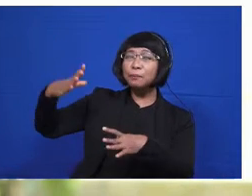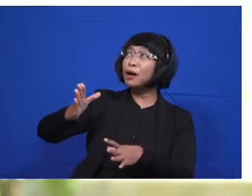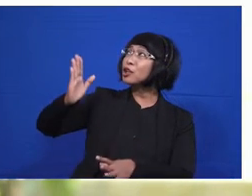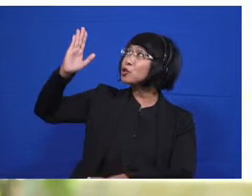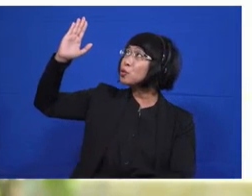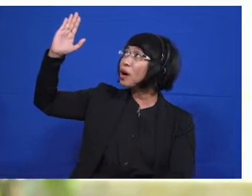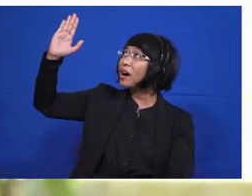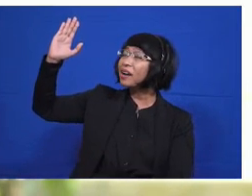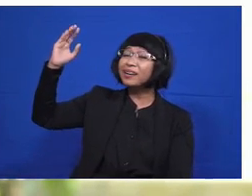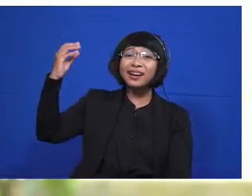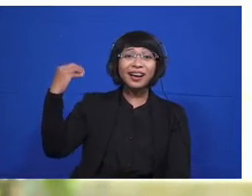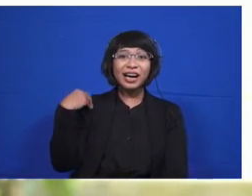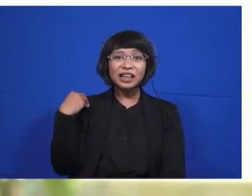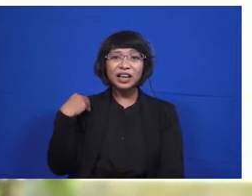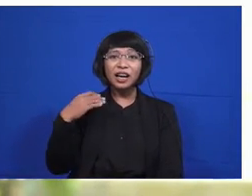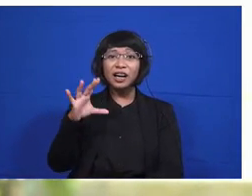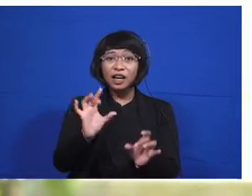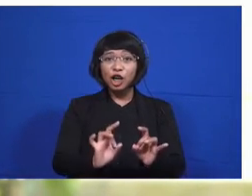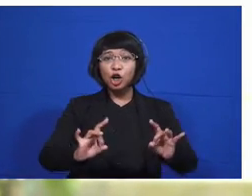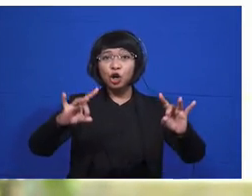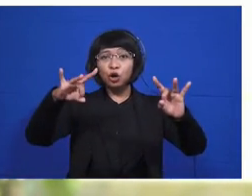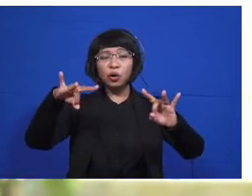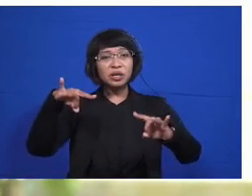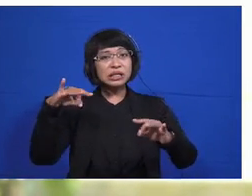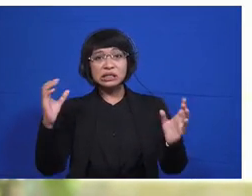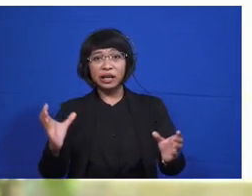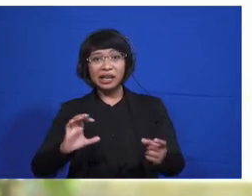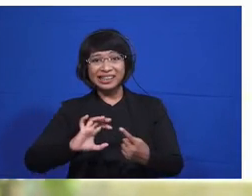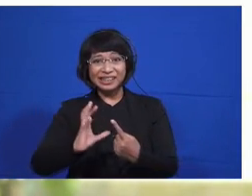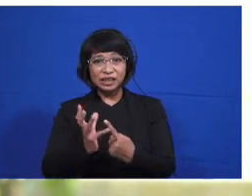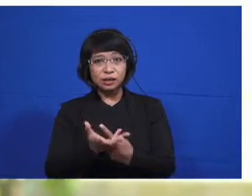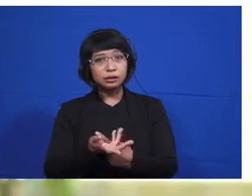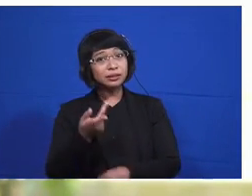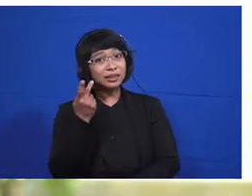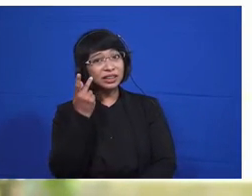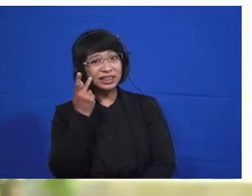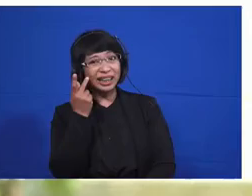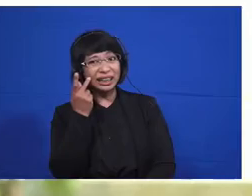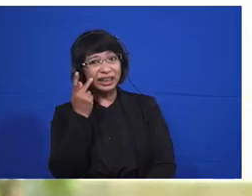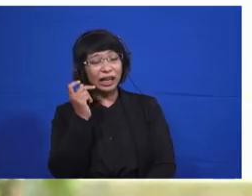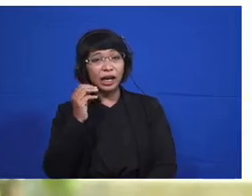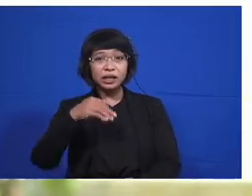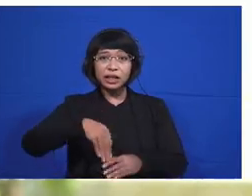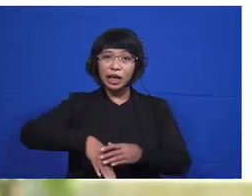roh yang saya jaga di dalam diri saya, bagaimana Allah selalu